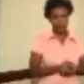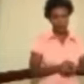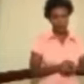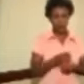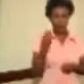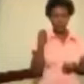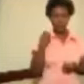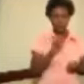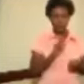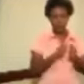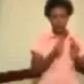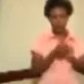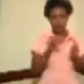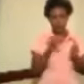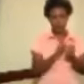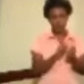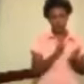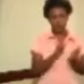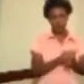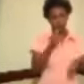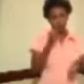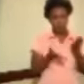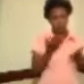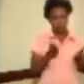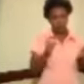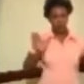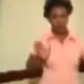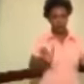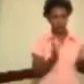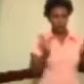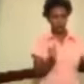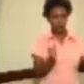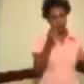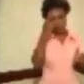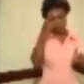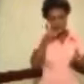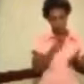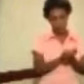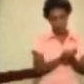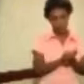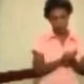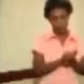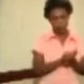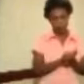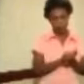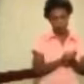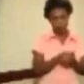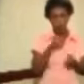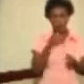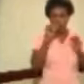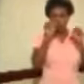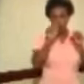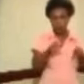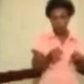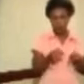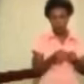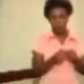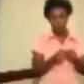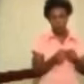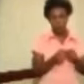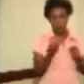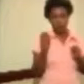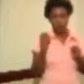danger et il y a des exigences pour rentrer dans le système de libre-échange. Quand effectivement, la capacité de production